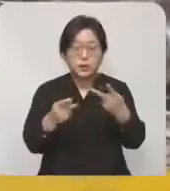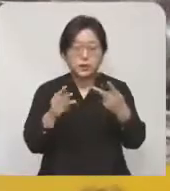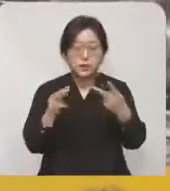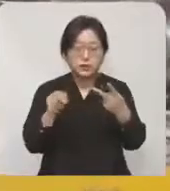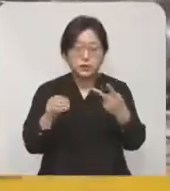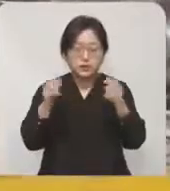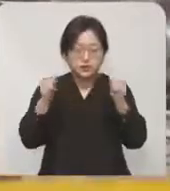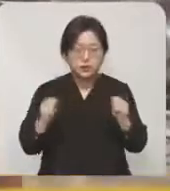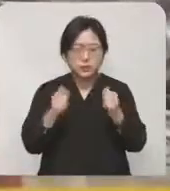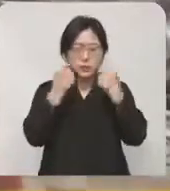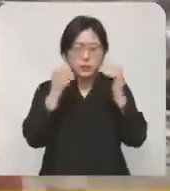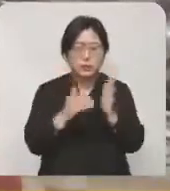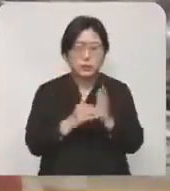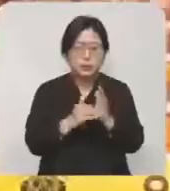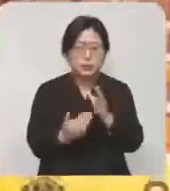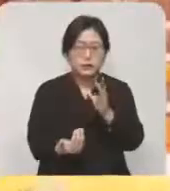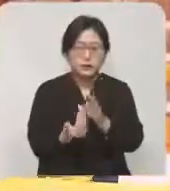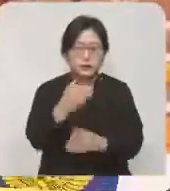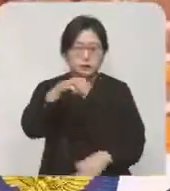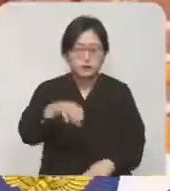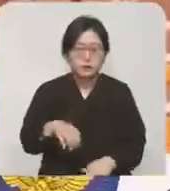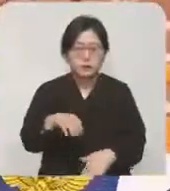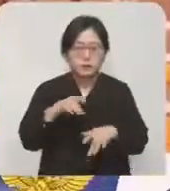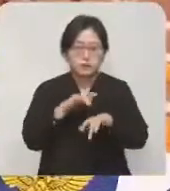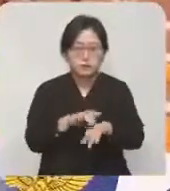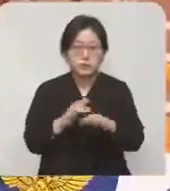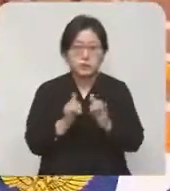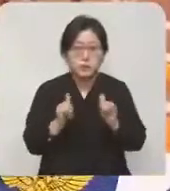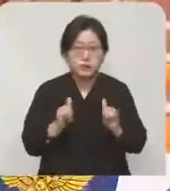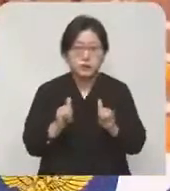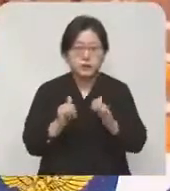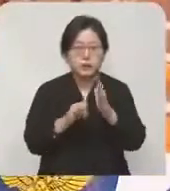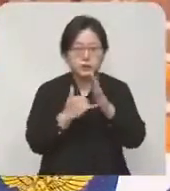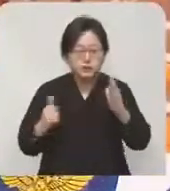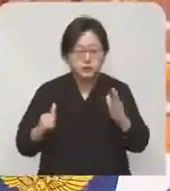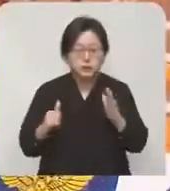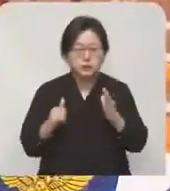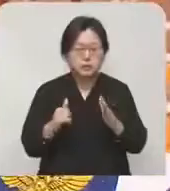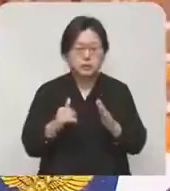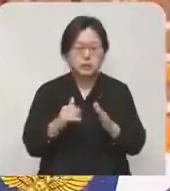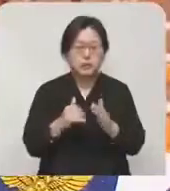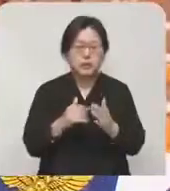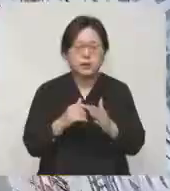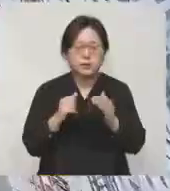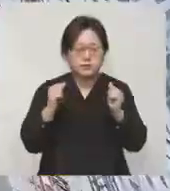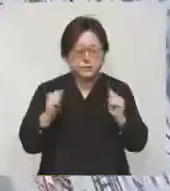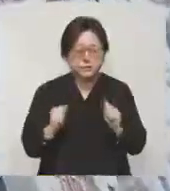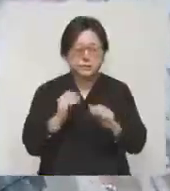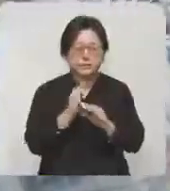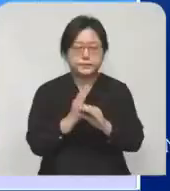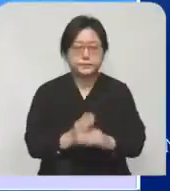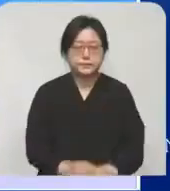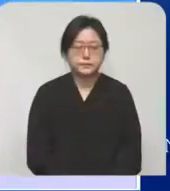확인했습니다 사고 현장에 있는 실종자 가족들은 소조 한마음으로 자리를 지키고 있습니다